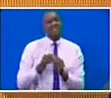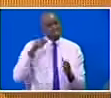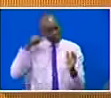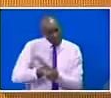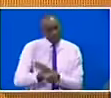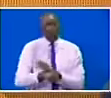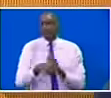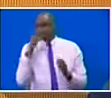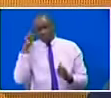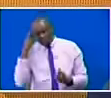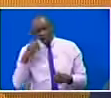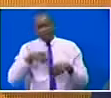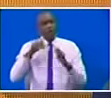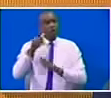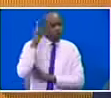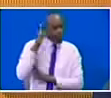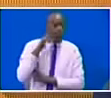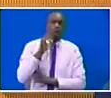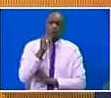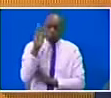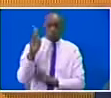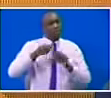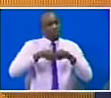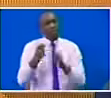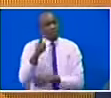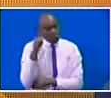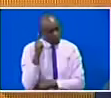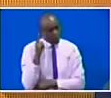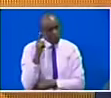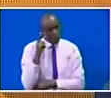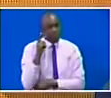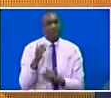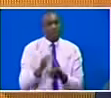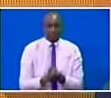uhalali wa awamu ya pili ya reli kupitia katikati ya mbuga ya wanyama ya Nairobi.